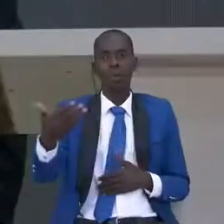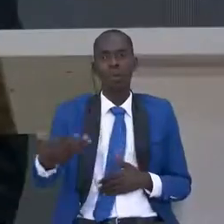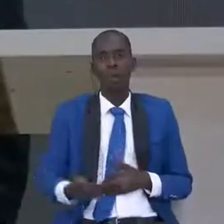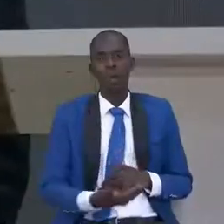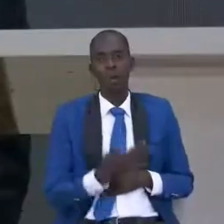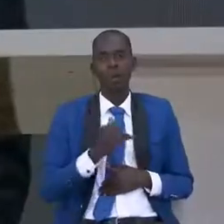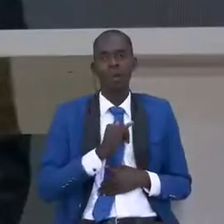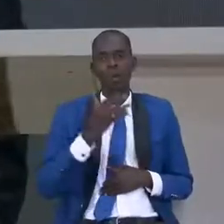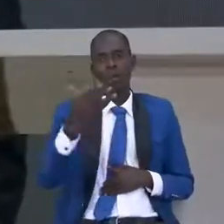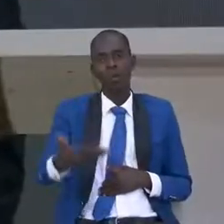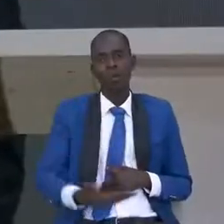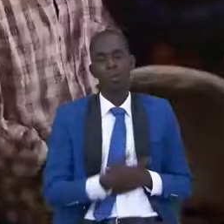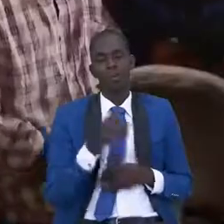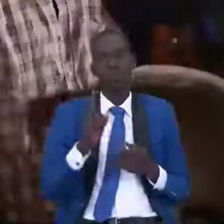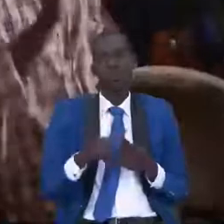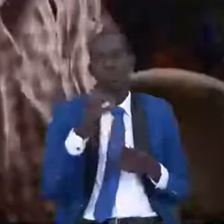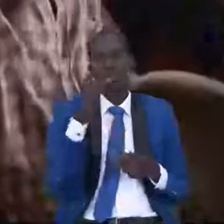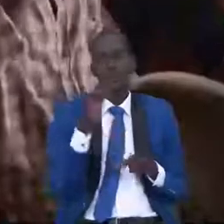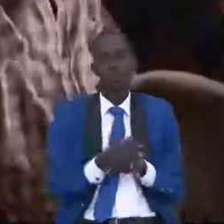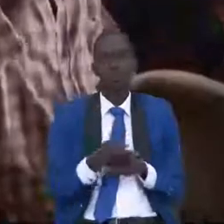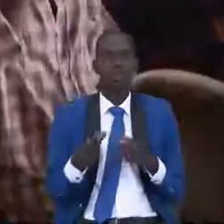Sois le bienvenu dans la terre promise.